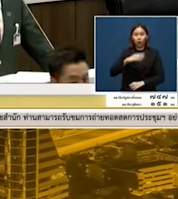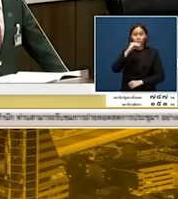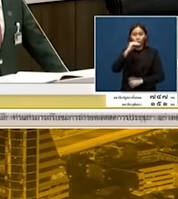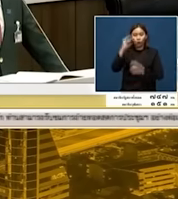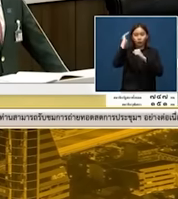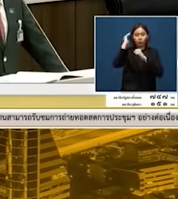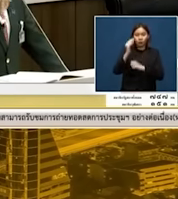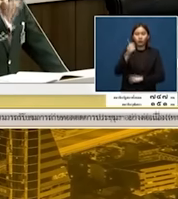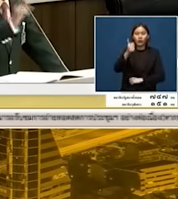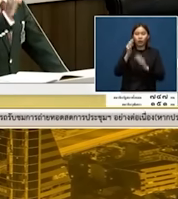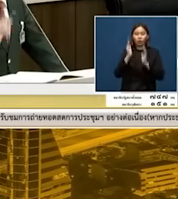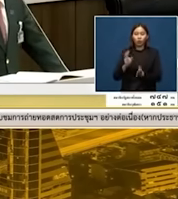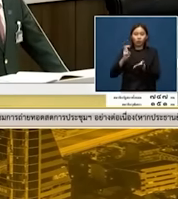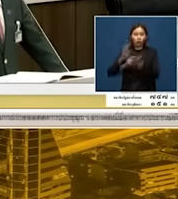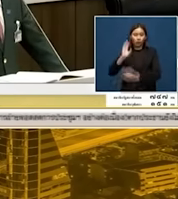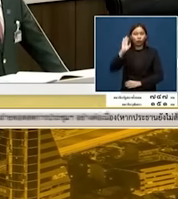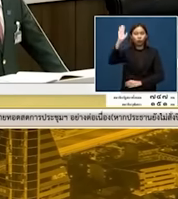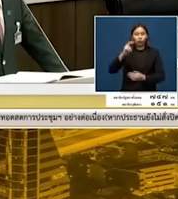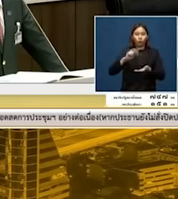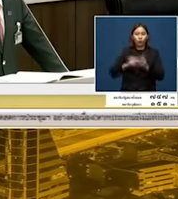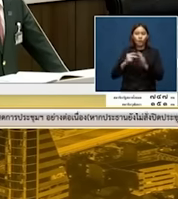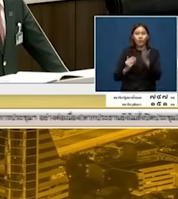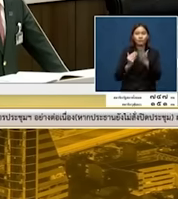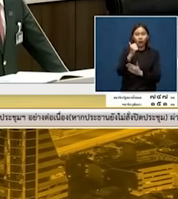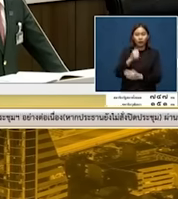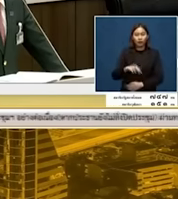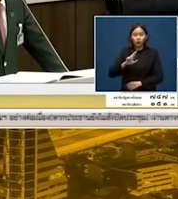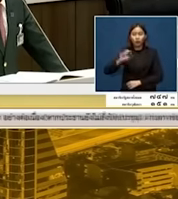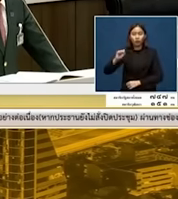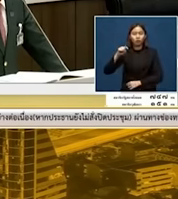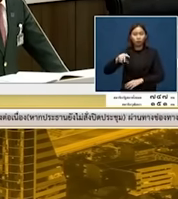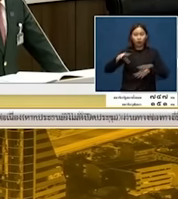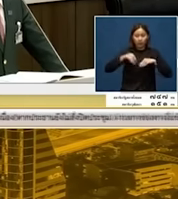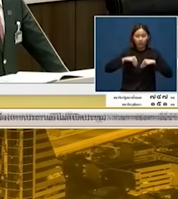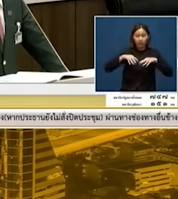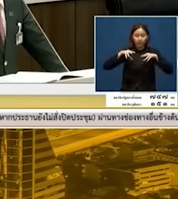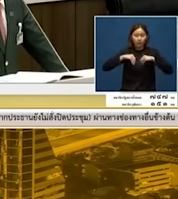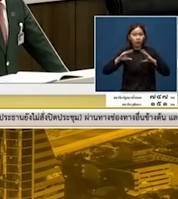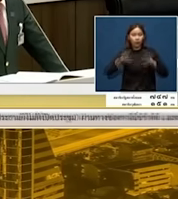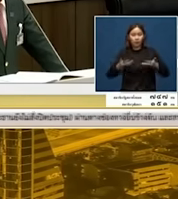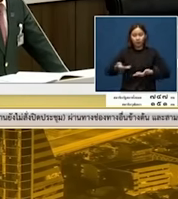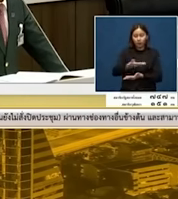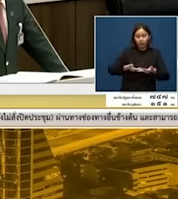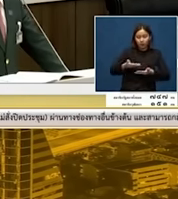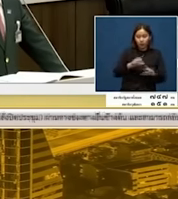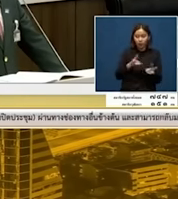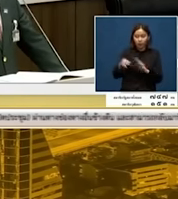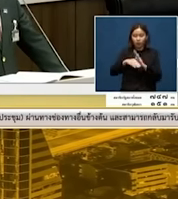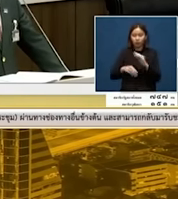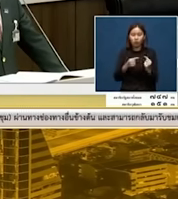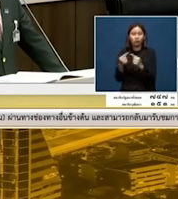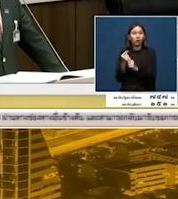อชื่อพิธาซ้ำทางฝั่งสวและอีกหลายท่านบอกว่าเสนอไม่ได้มันเป็นยติ